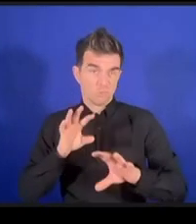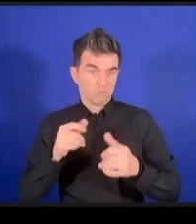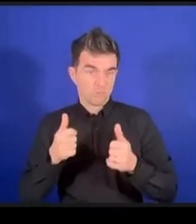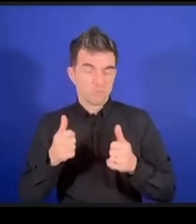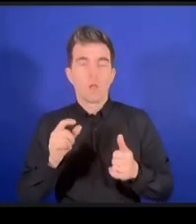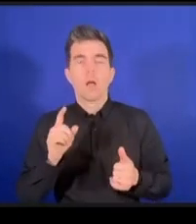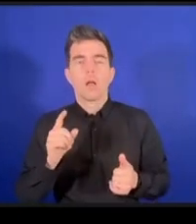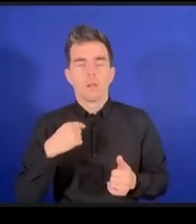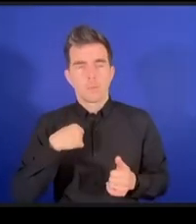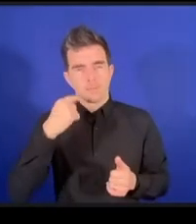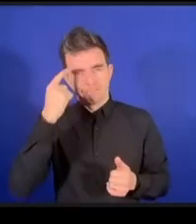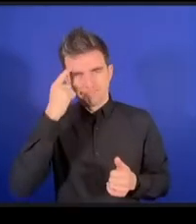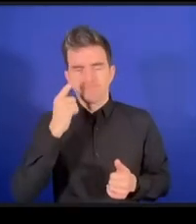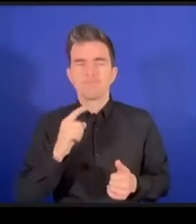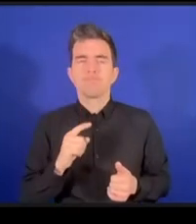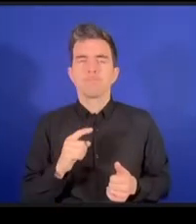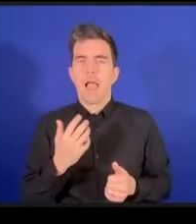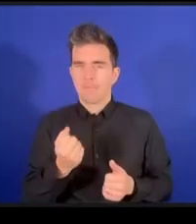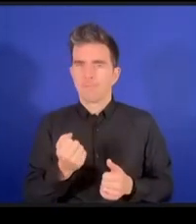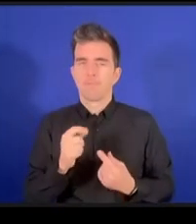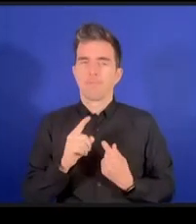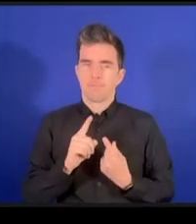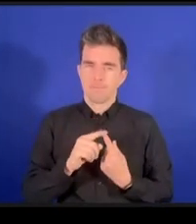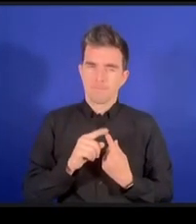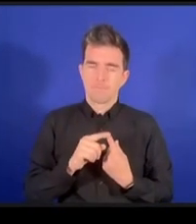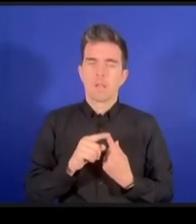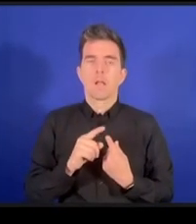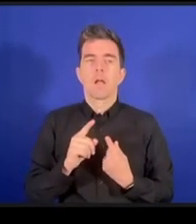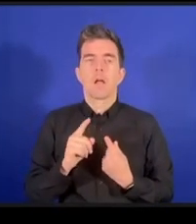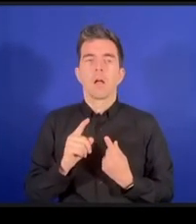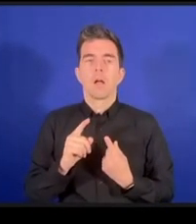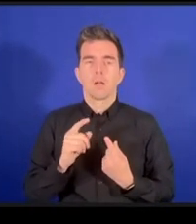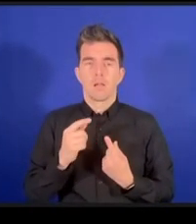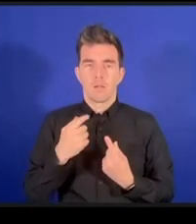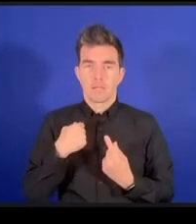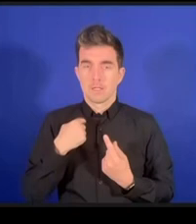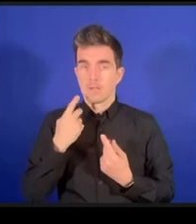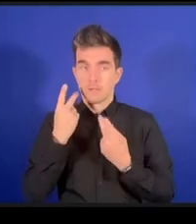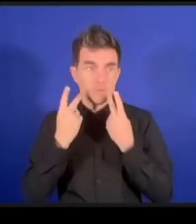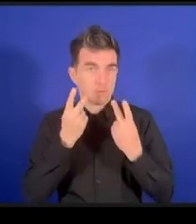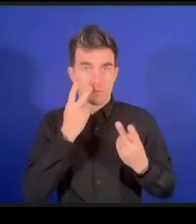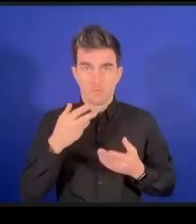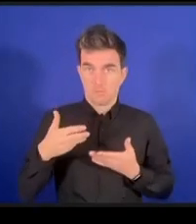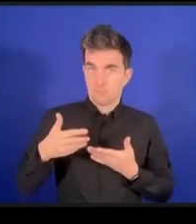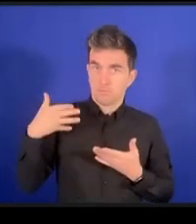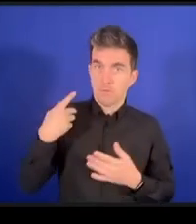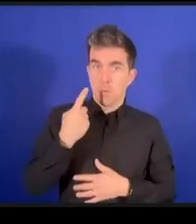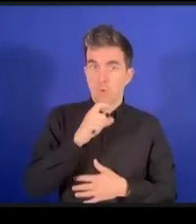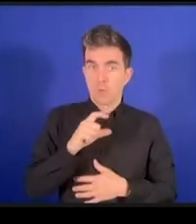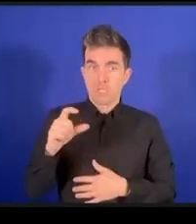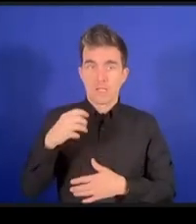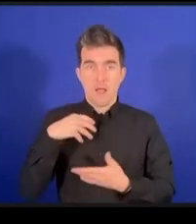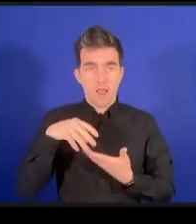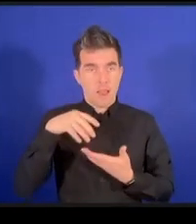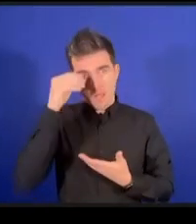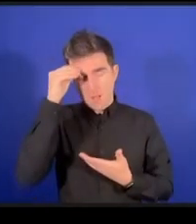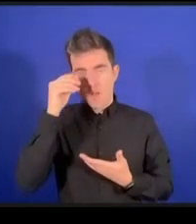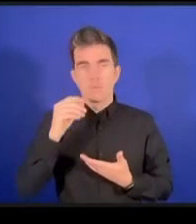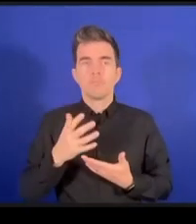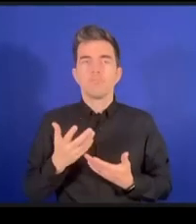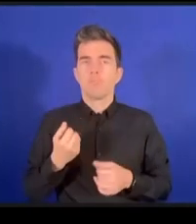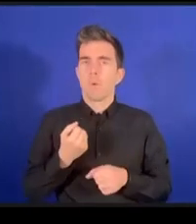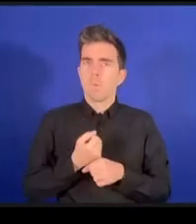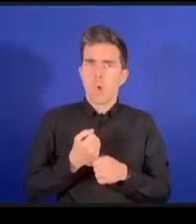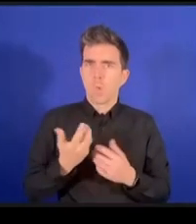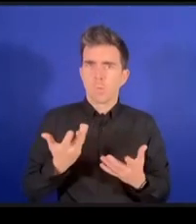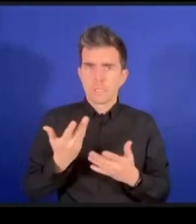я здесь извлекла Для себя вот что на этой неделе работа которую мы осуществляем в образовательной системе в отношении